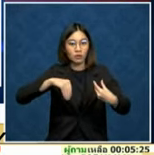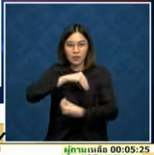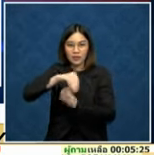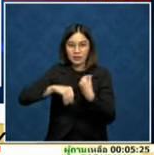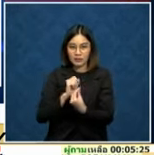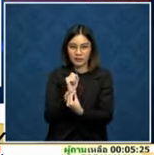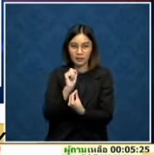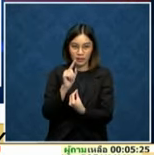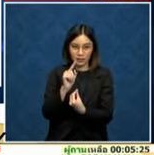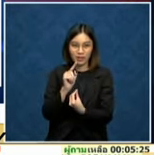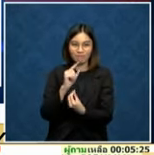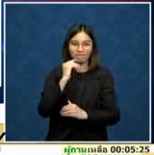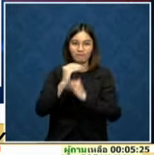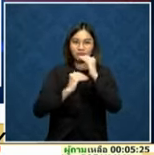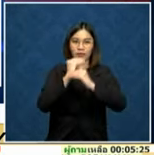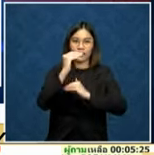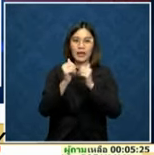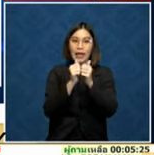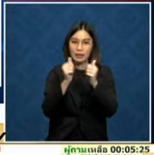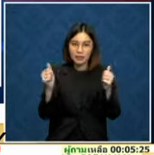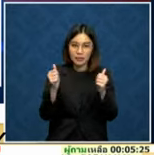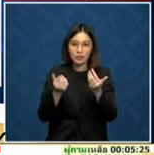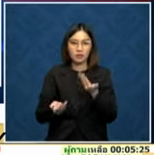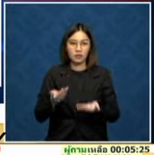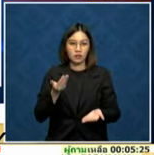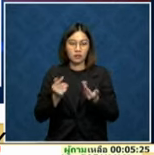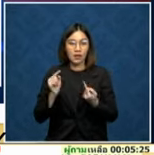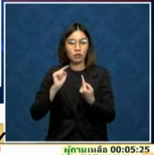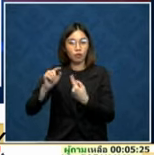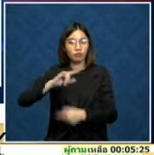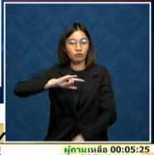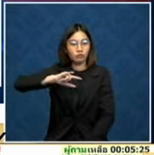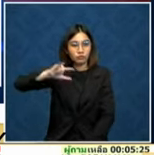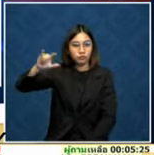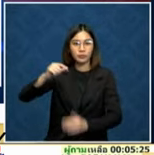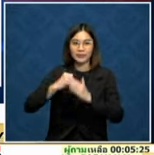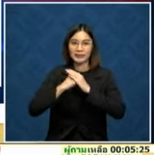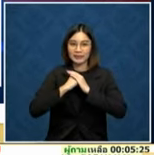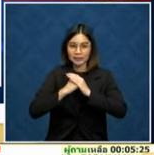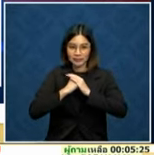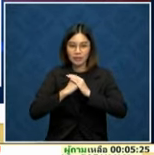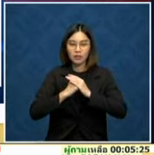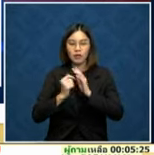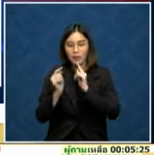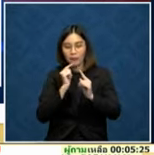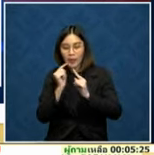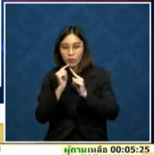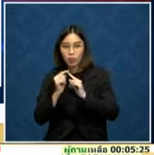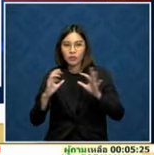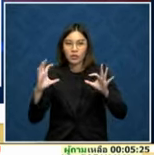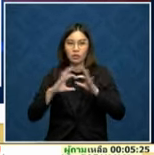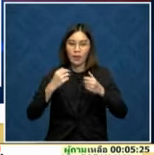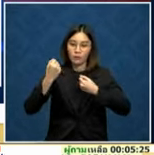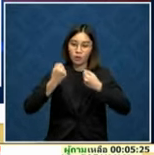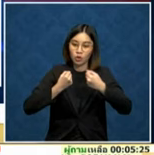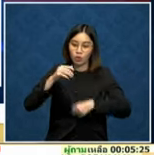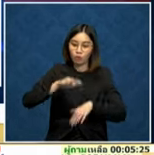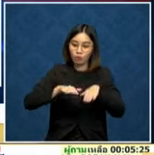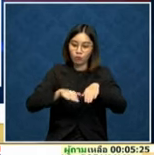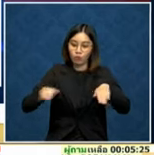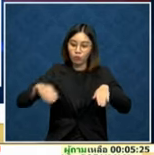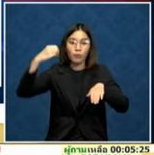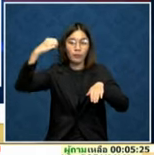ษฐิจดีขึ้น หรอวาแกทการเดิทางไปปเทศจีนเพื่อไปพูคุยเรองของการอารร EV เขามาเพื่